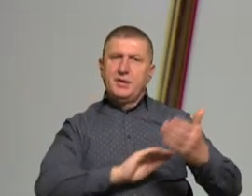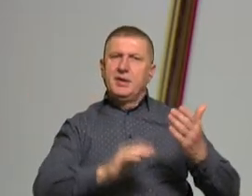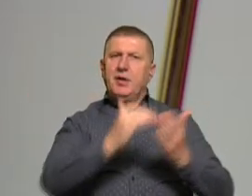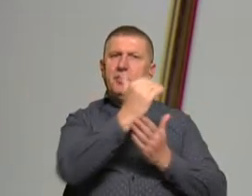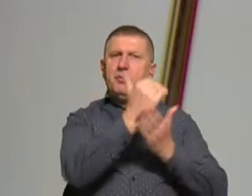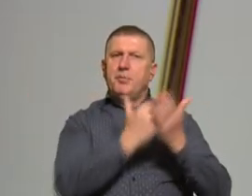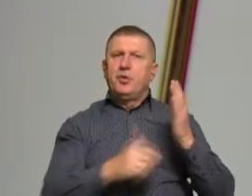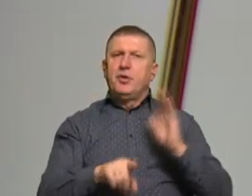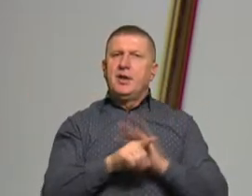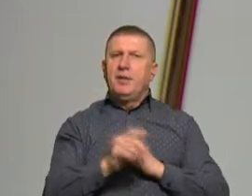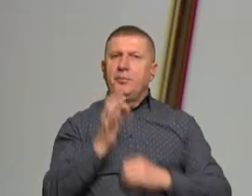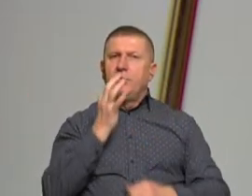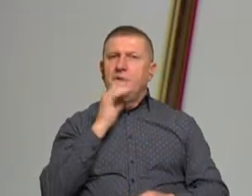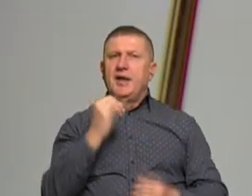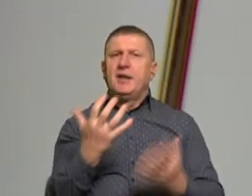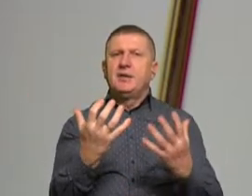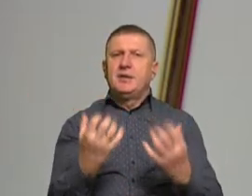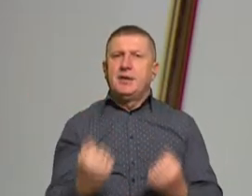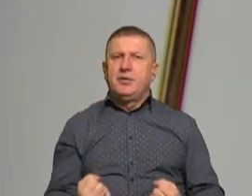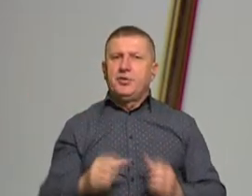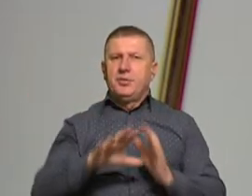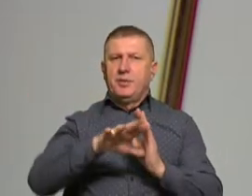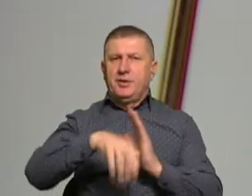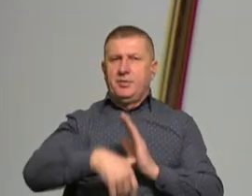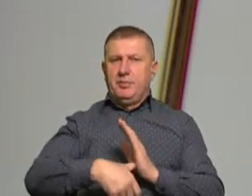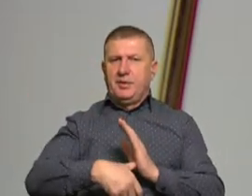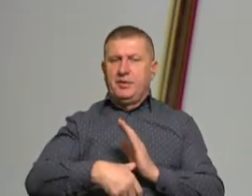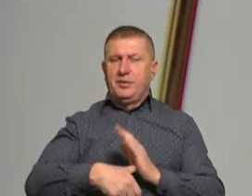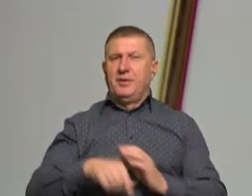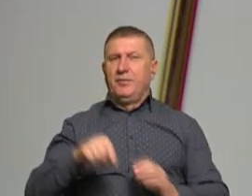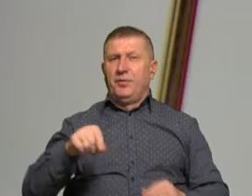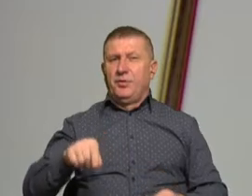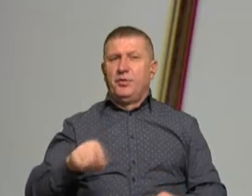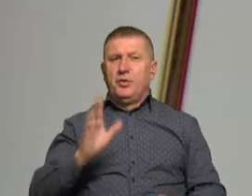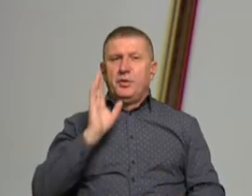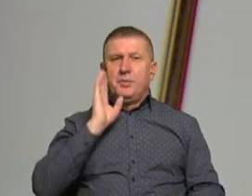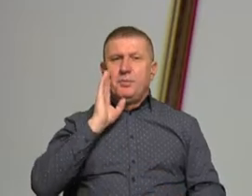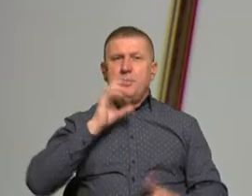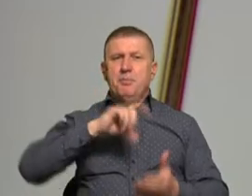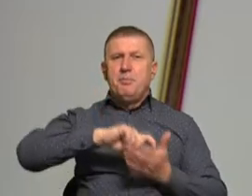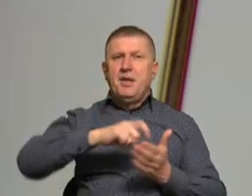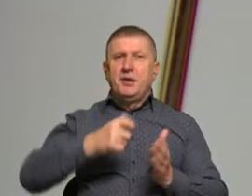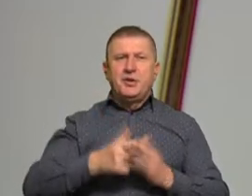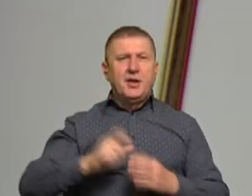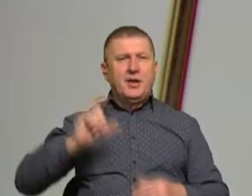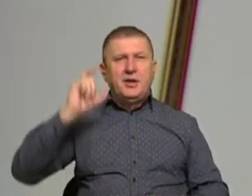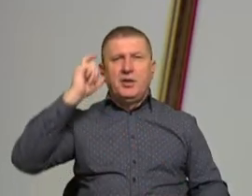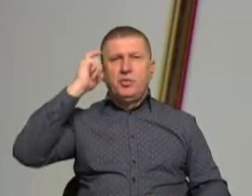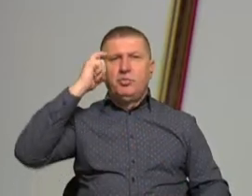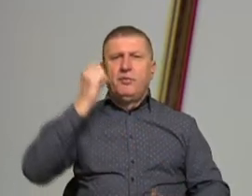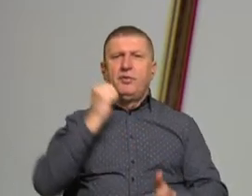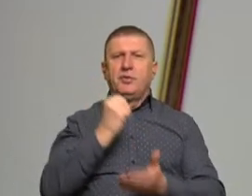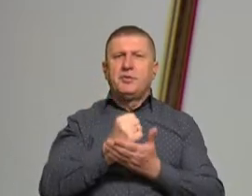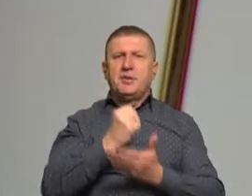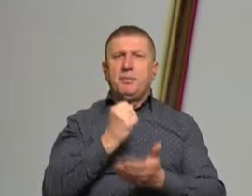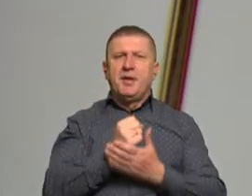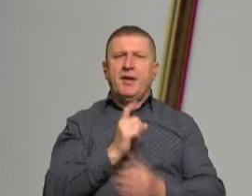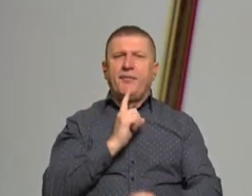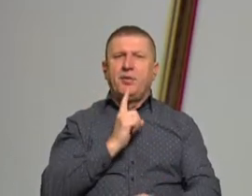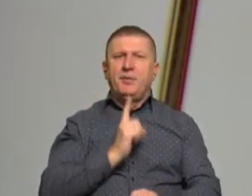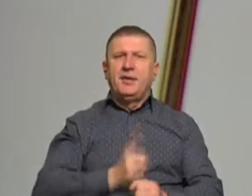młodych, jak zatrzymać ich w mieście. I właśnie mieszkania są głównym determinantem podejmowanej przez nich